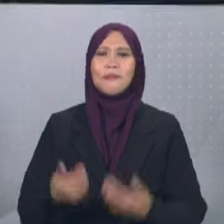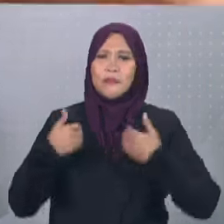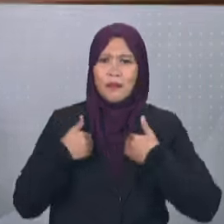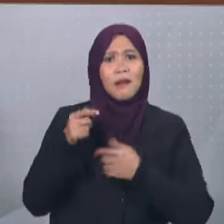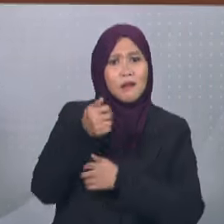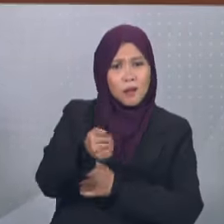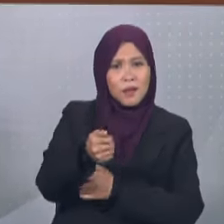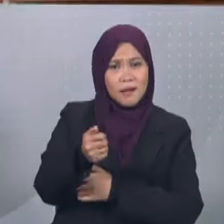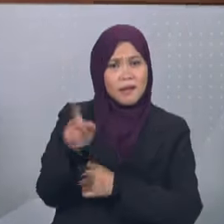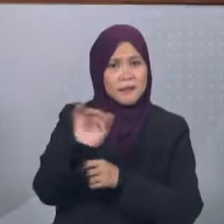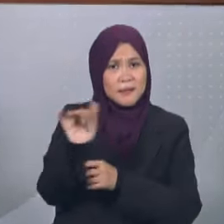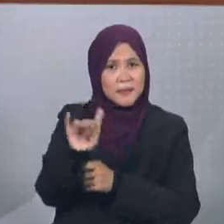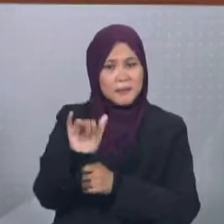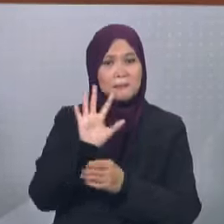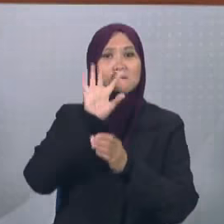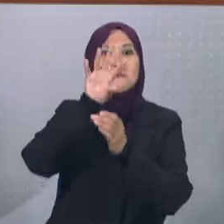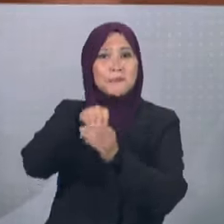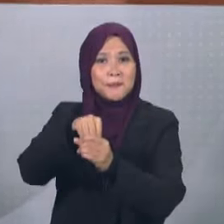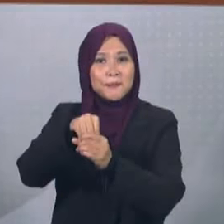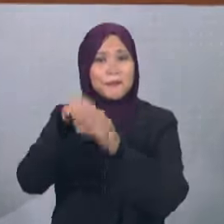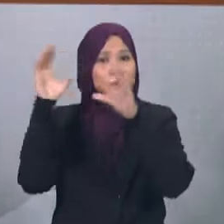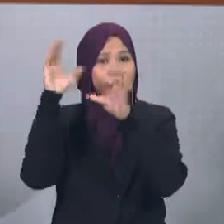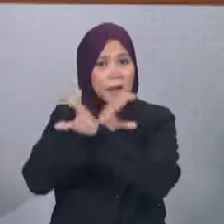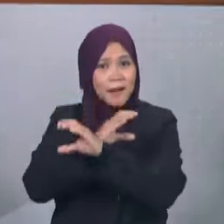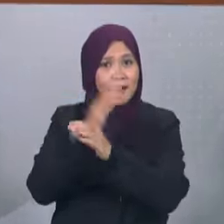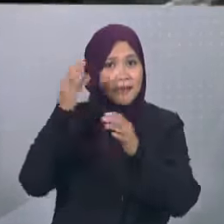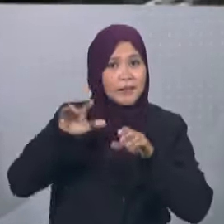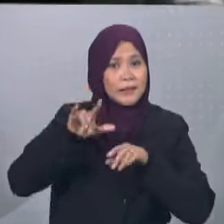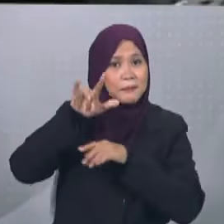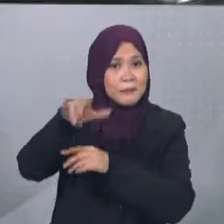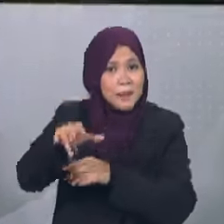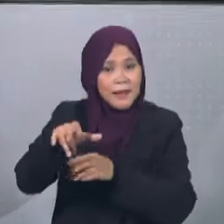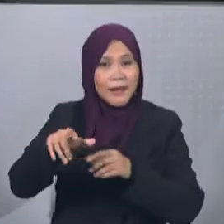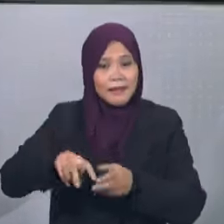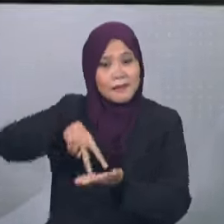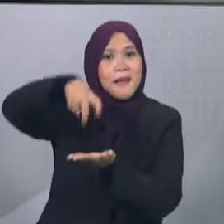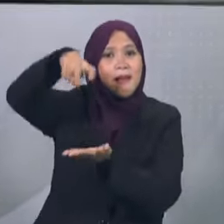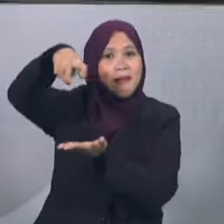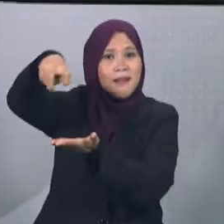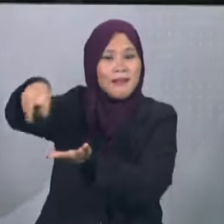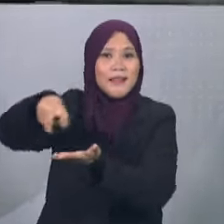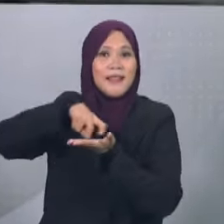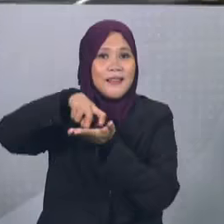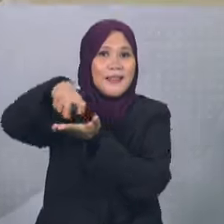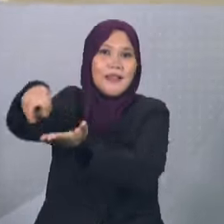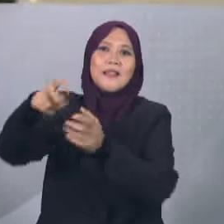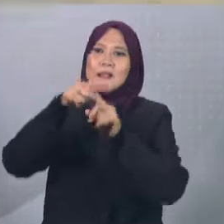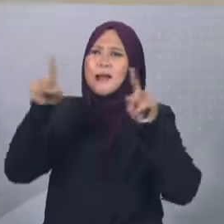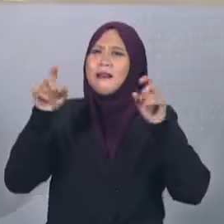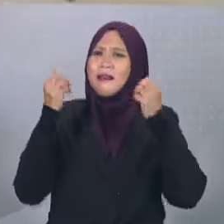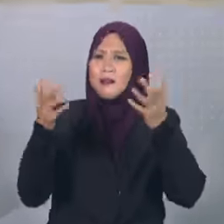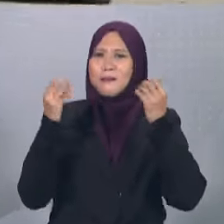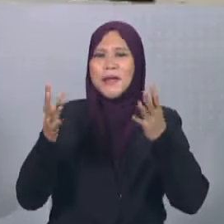Adakah anda salah seorang yang terjebak dengan cabaran terbang? Jangan malu kerana ramai netizen dan selebriti